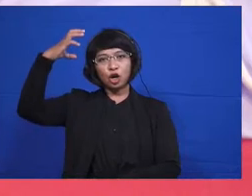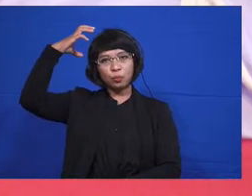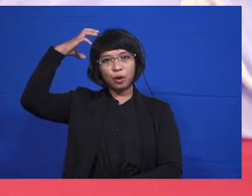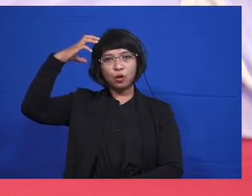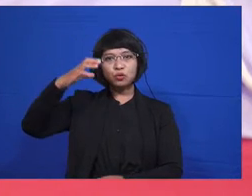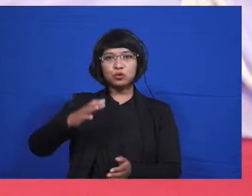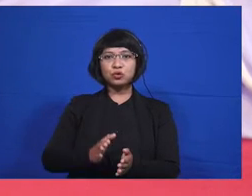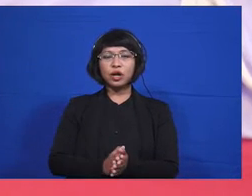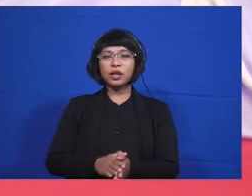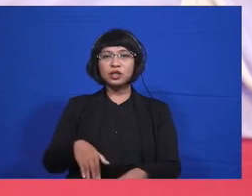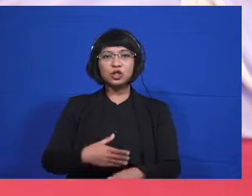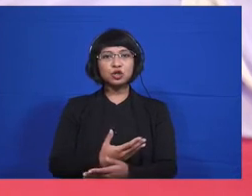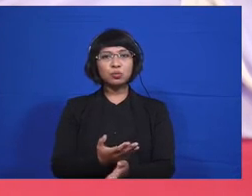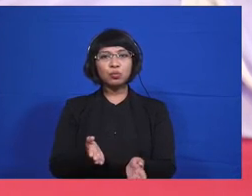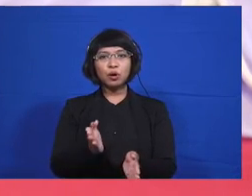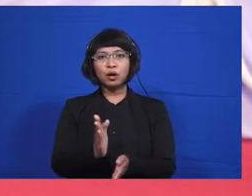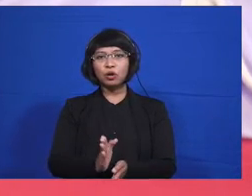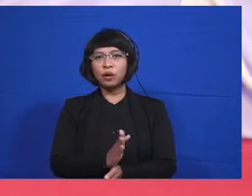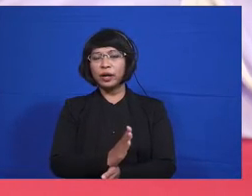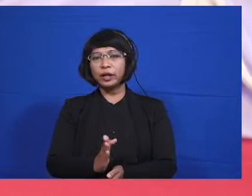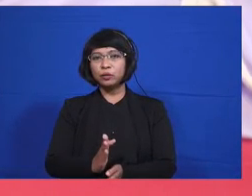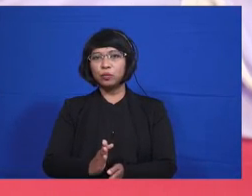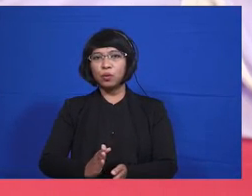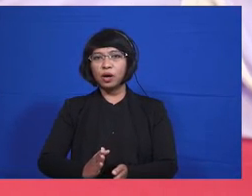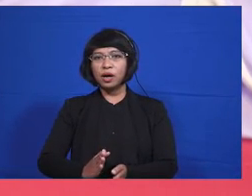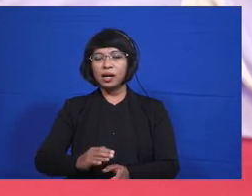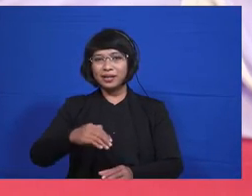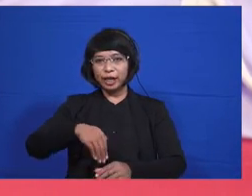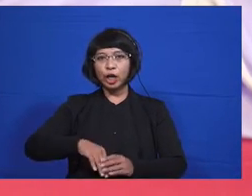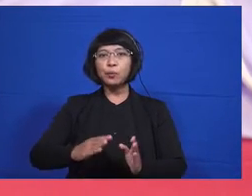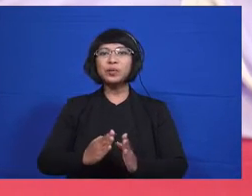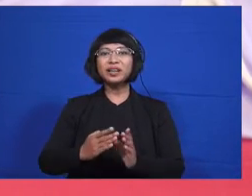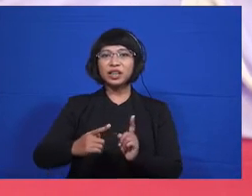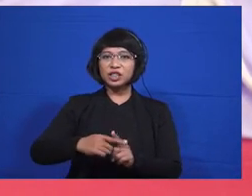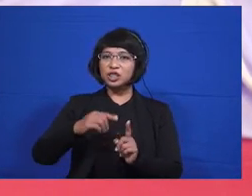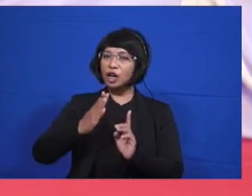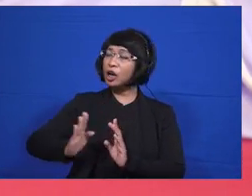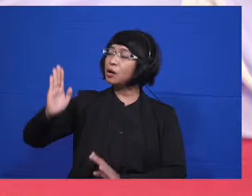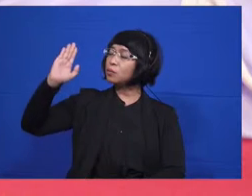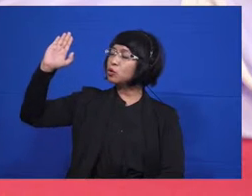yang menjadi pelayan gerejamu.